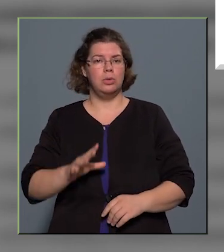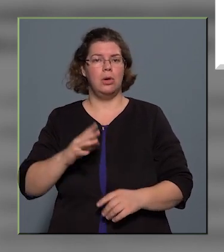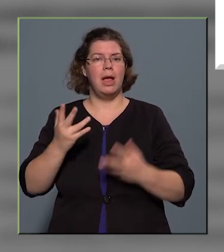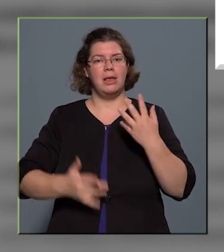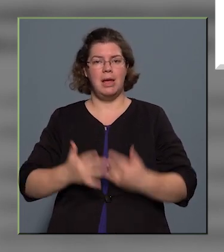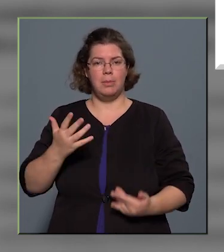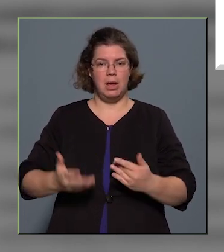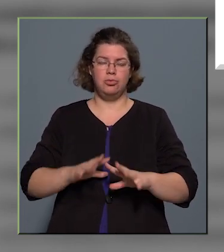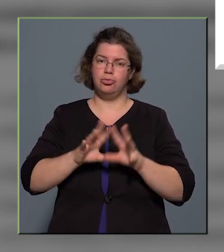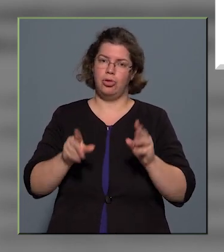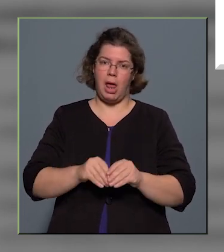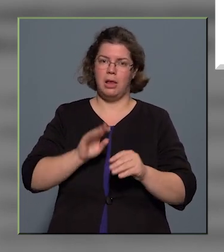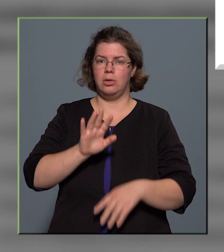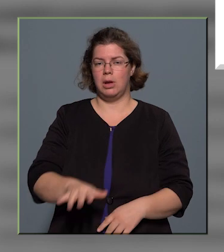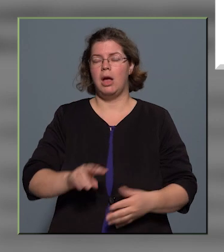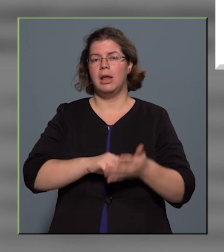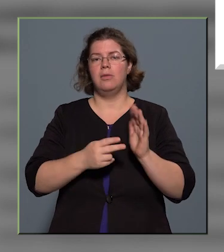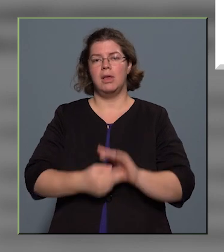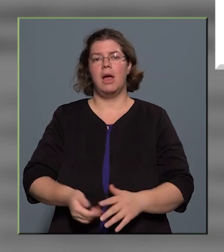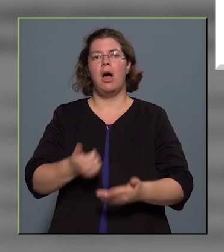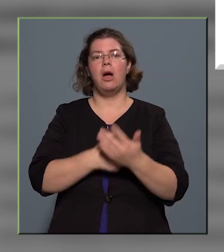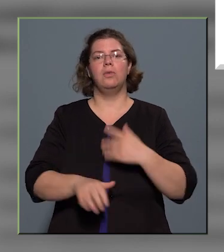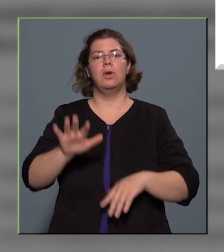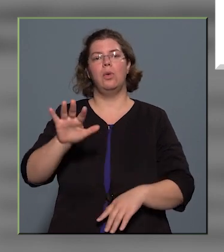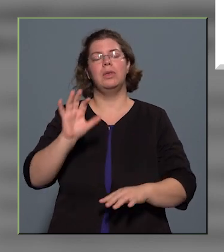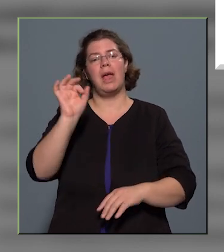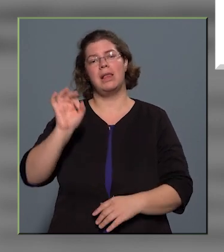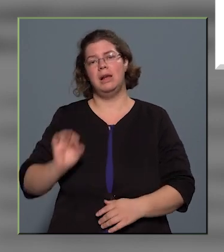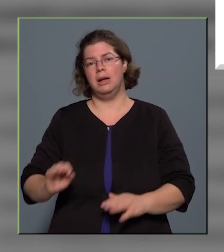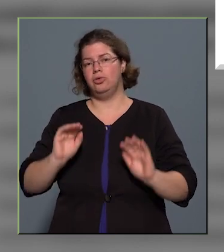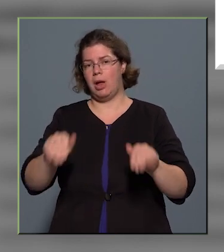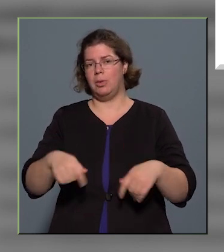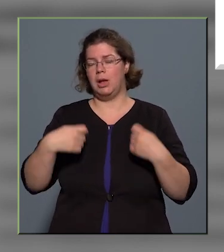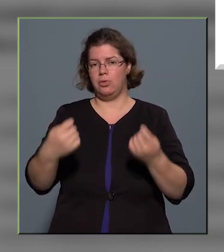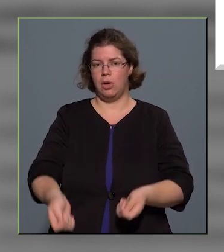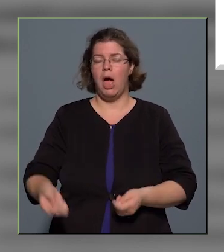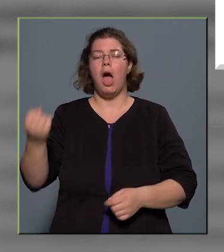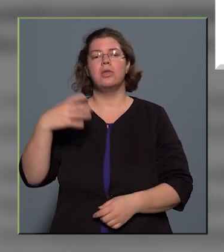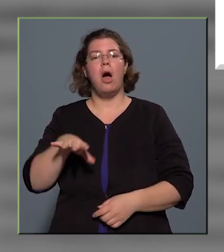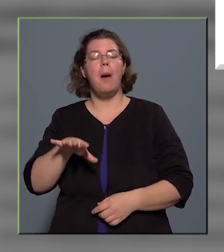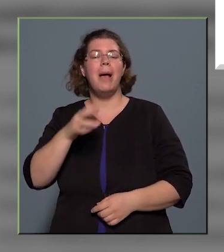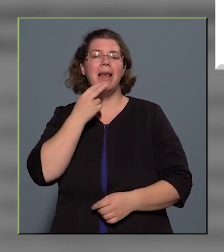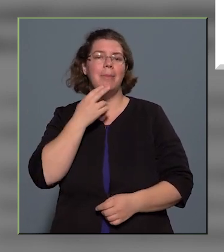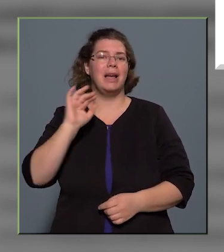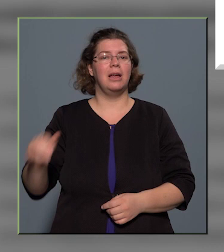családok számára tervez 65%-os támogatást nyújtani a napelemek és tárolók